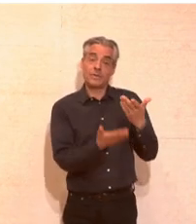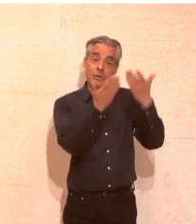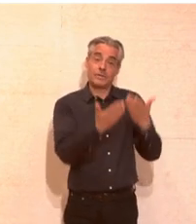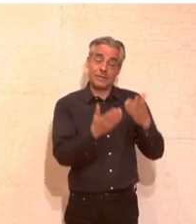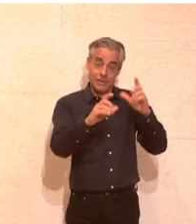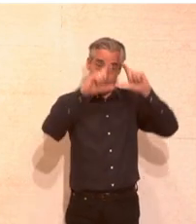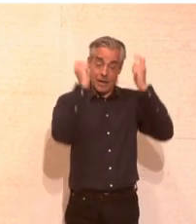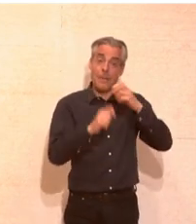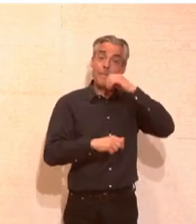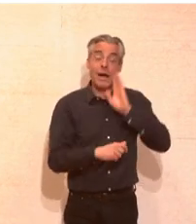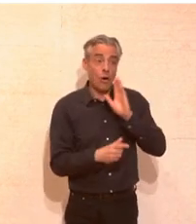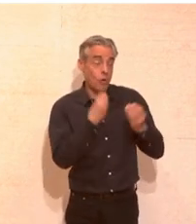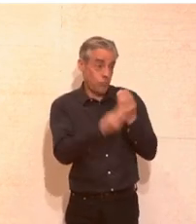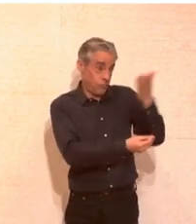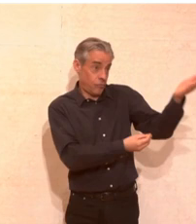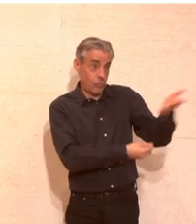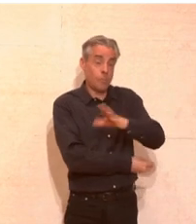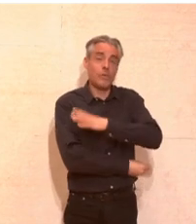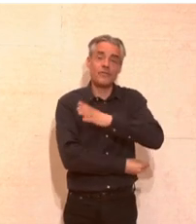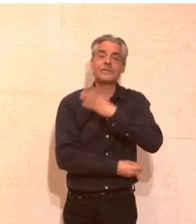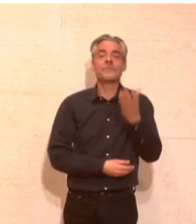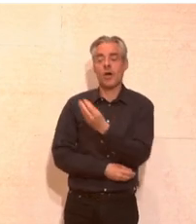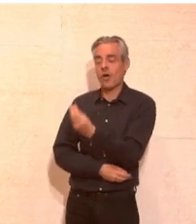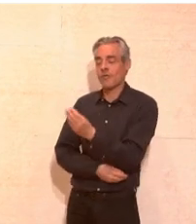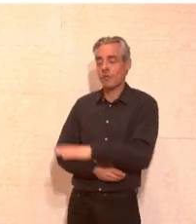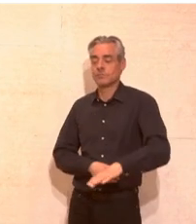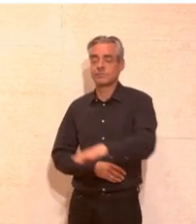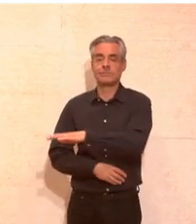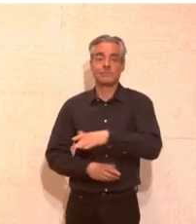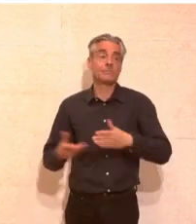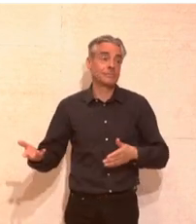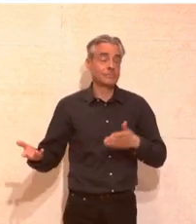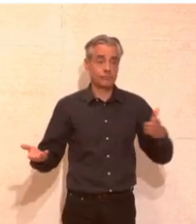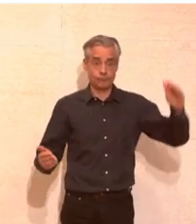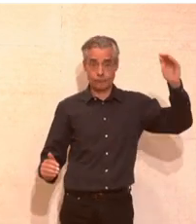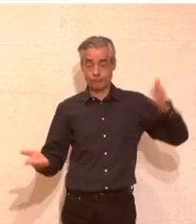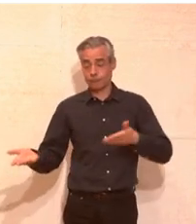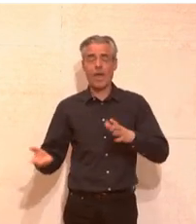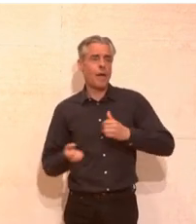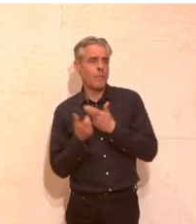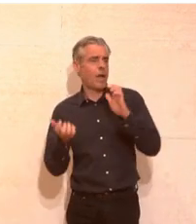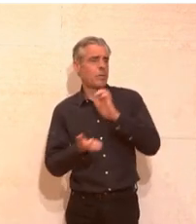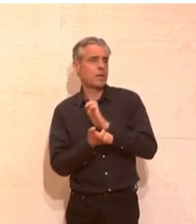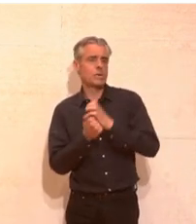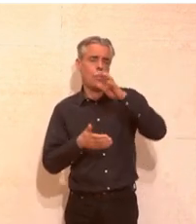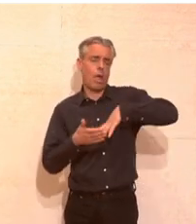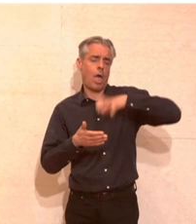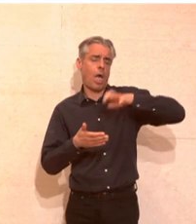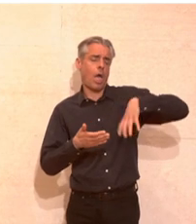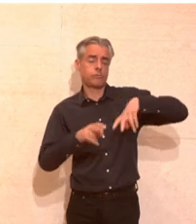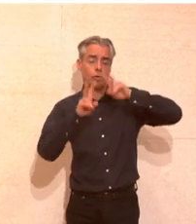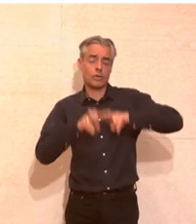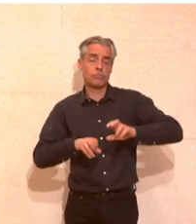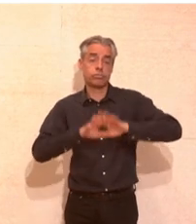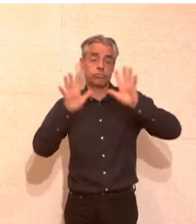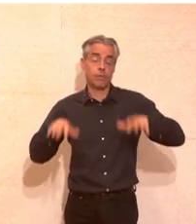ce sont vous, les enseignants. Alors, qu'en est-il de l'enfant? Il y a eu beaucoup de publications, mais c'est nous, pour nous, ce qui